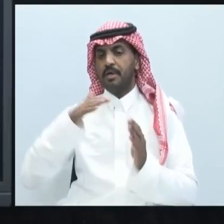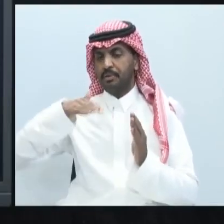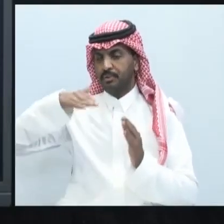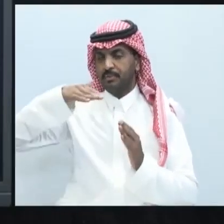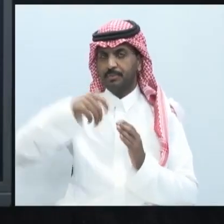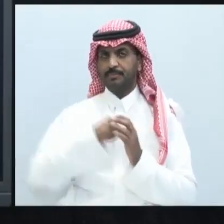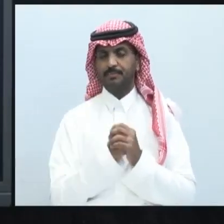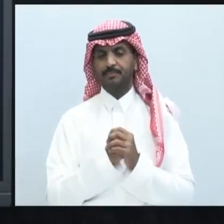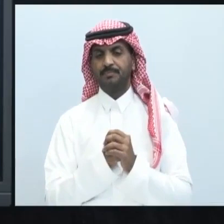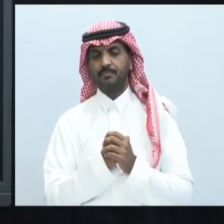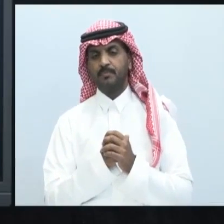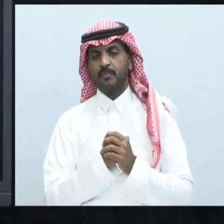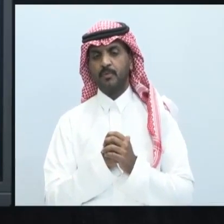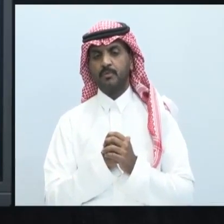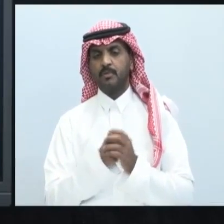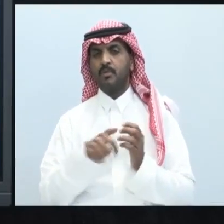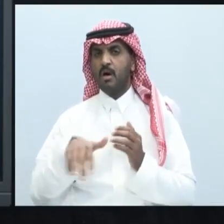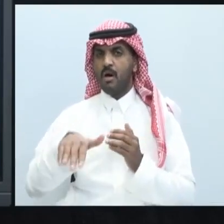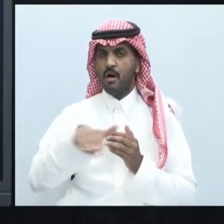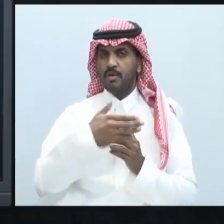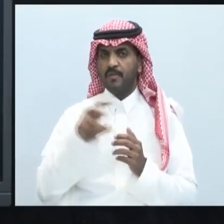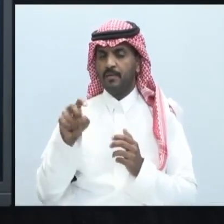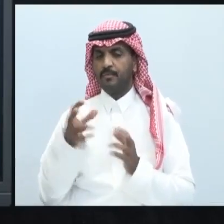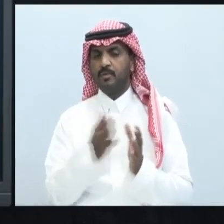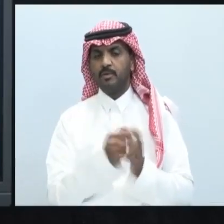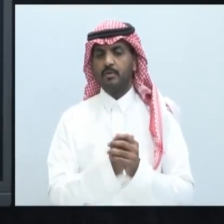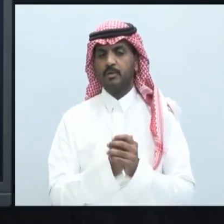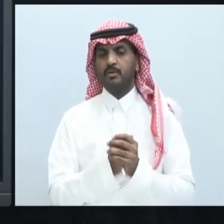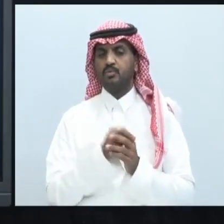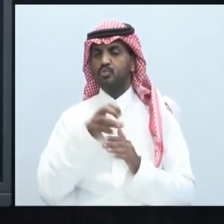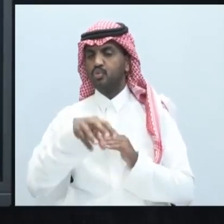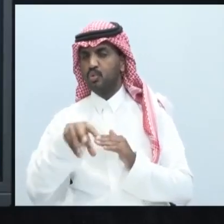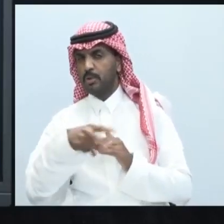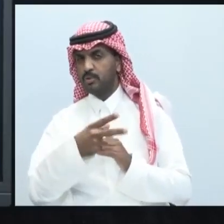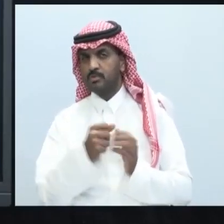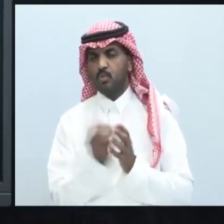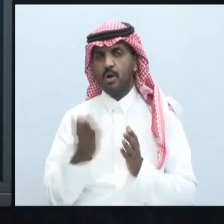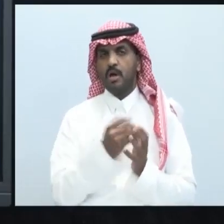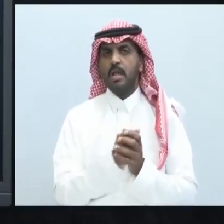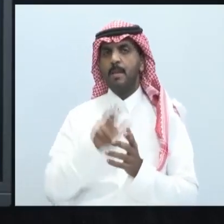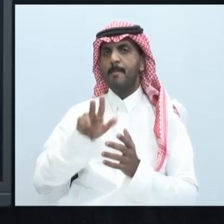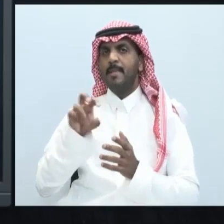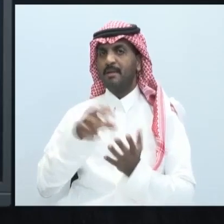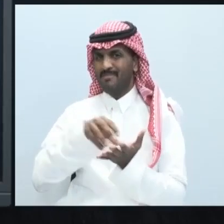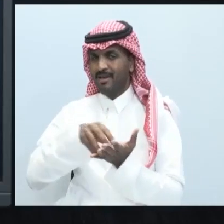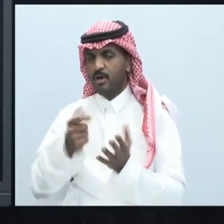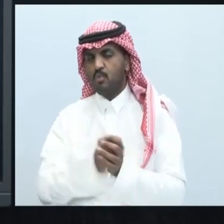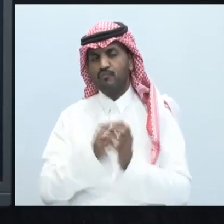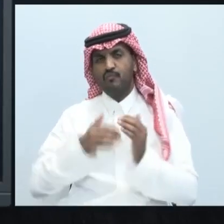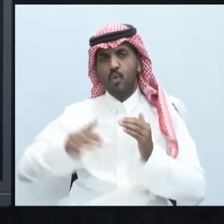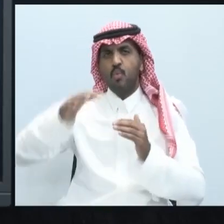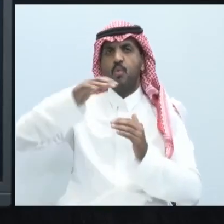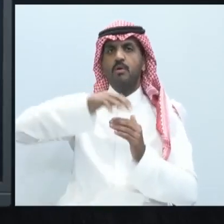الاكبر الرتبه ثم الاكبر الطائفه ثم الاكبر الشعبه ثم الاكبر المملكه ثم الاكبر